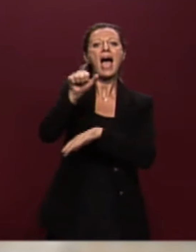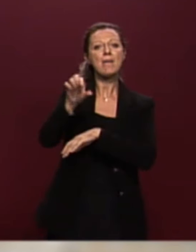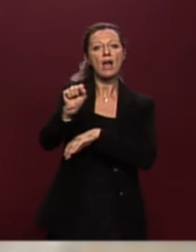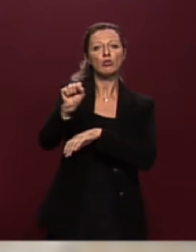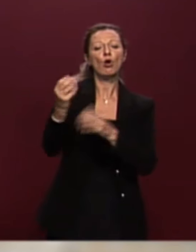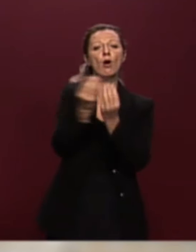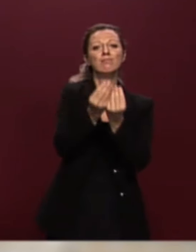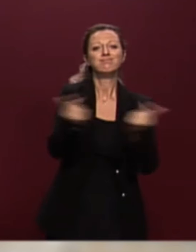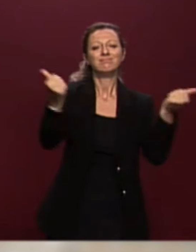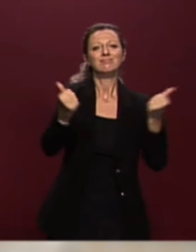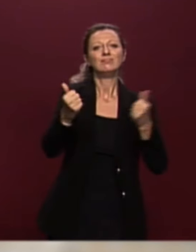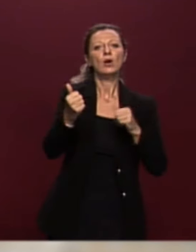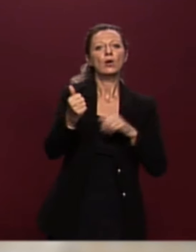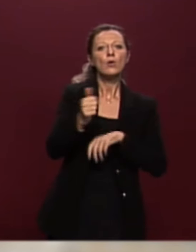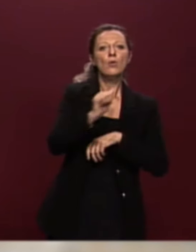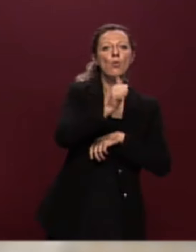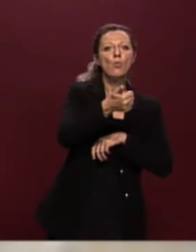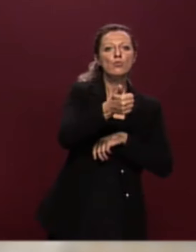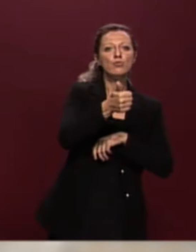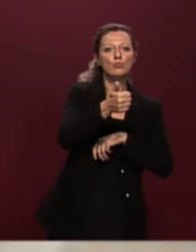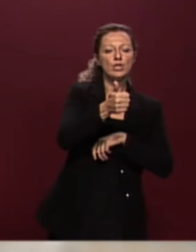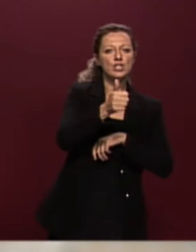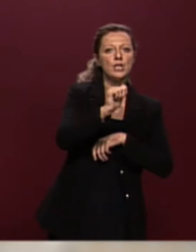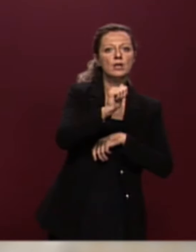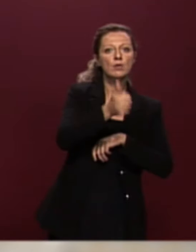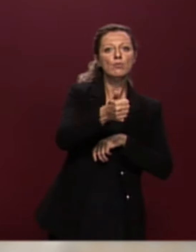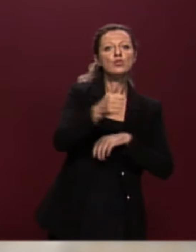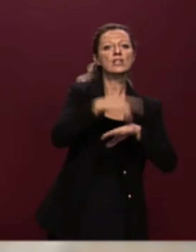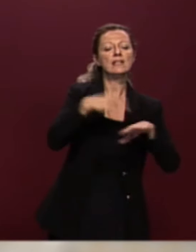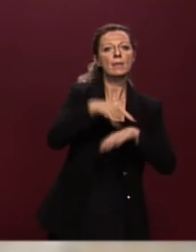settembre 2024 a 95 anni.